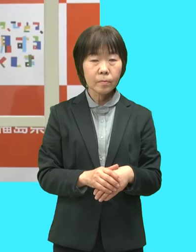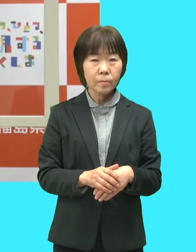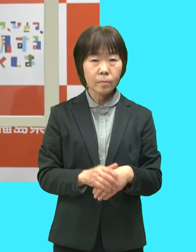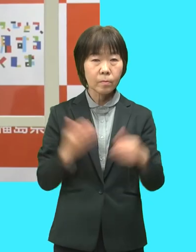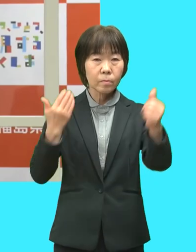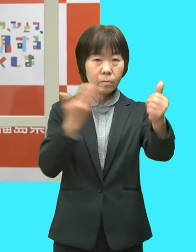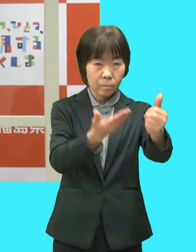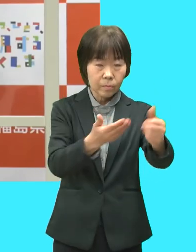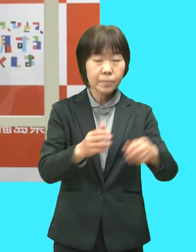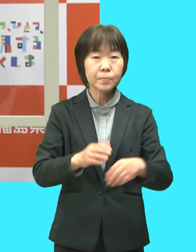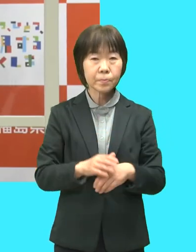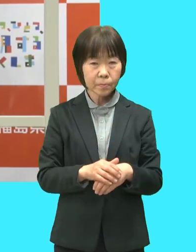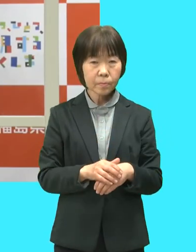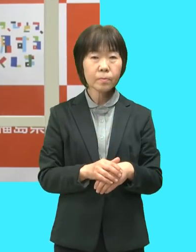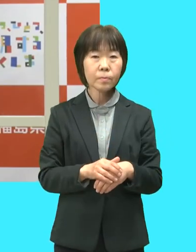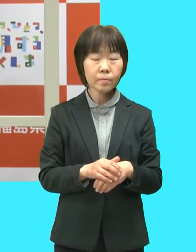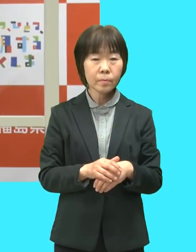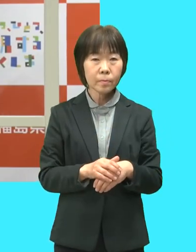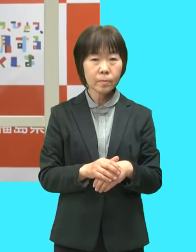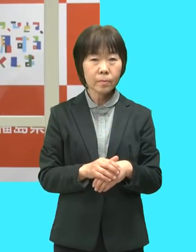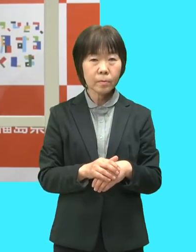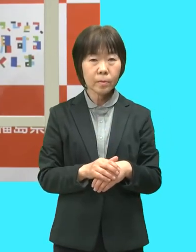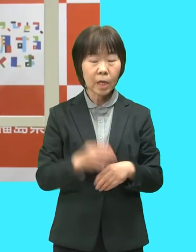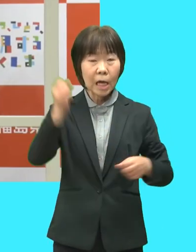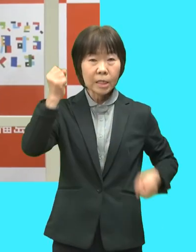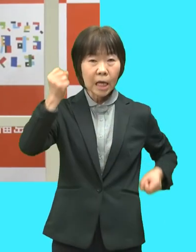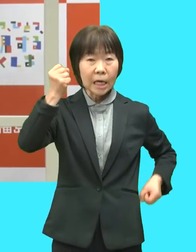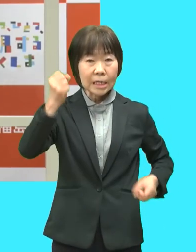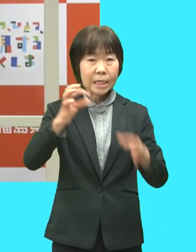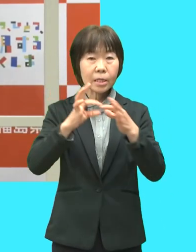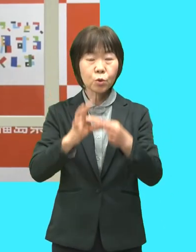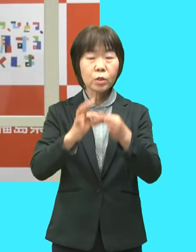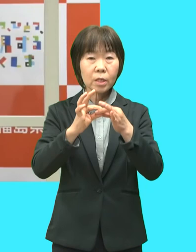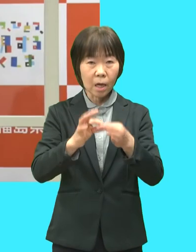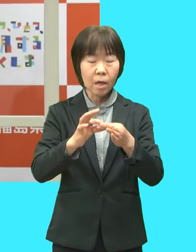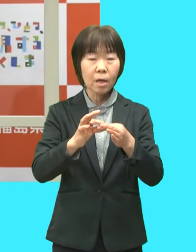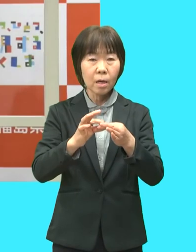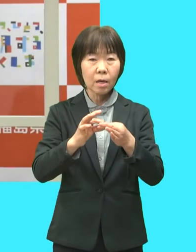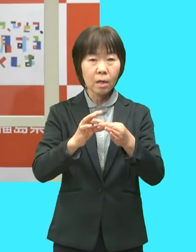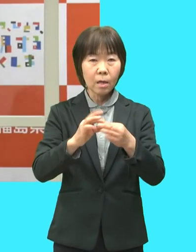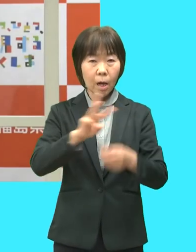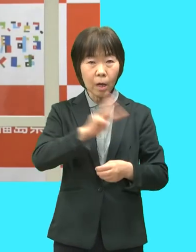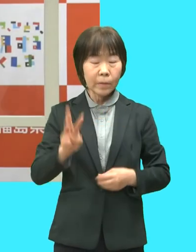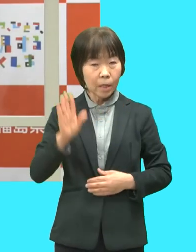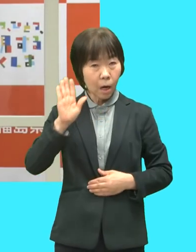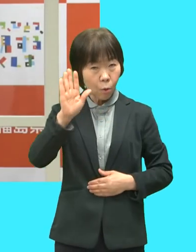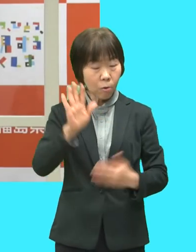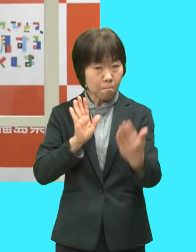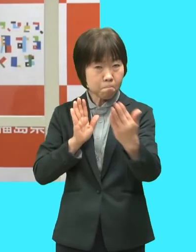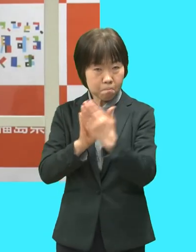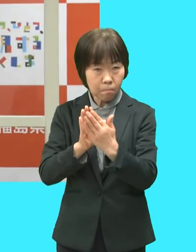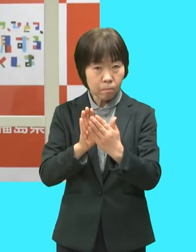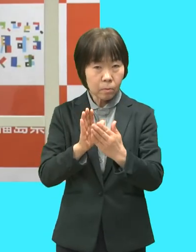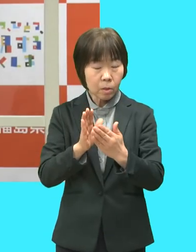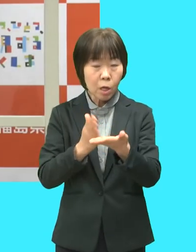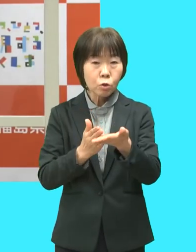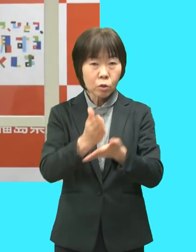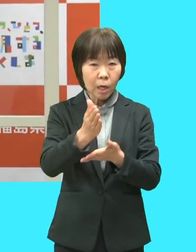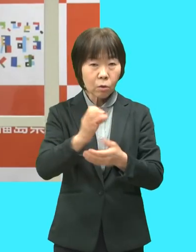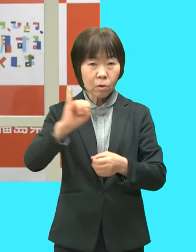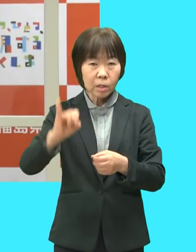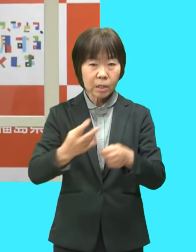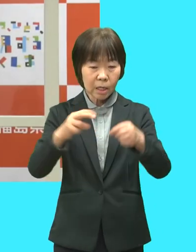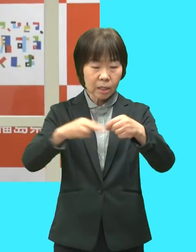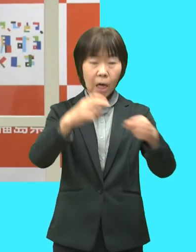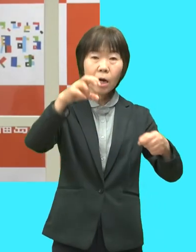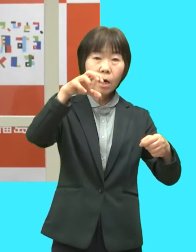福島民放社の近藤です。ありがとうございます。はい、ちょっと聖火リレーの話に戻ってしまうんですが、はい、3日後に迫ってグランドスタートが J ビレッジということ